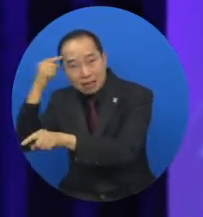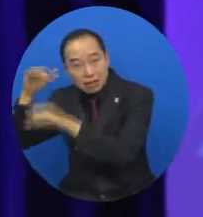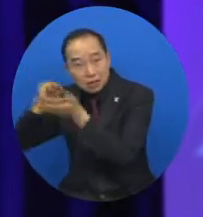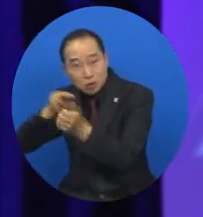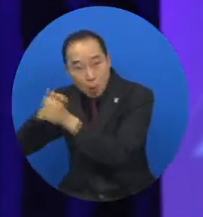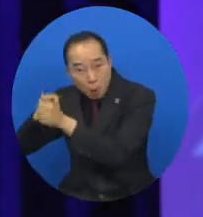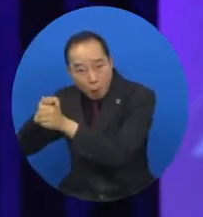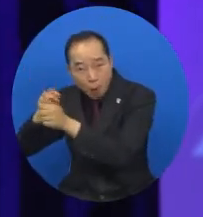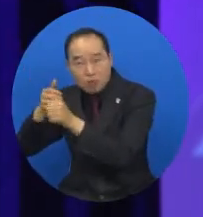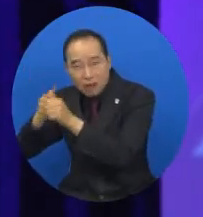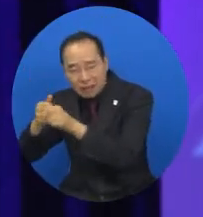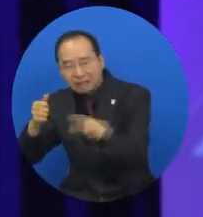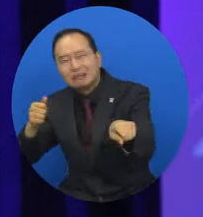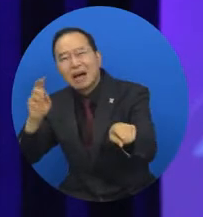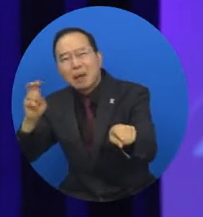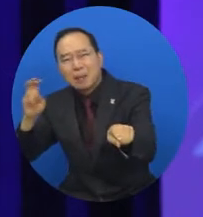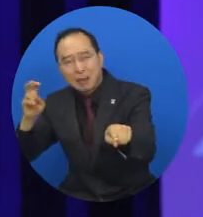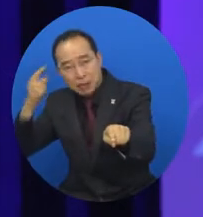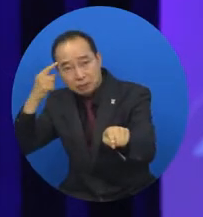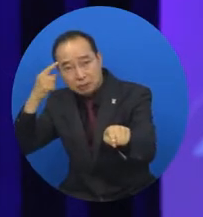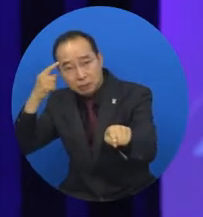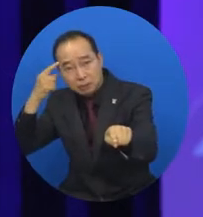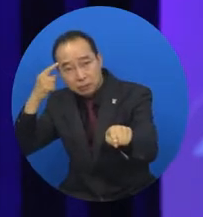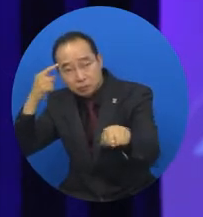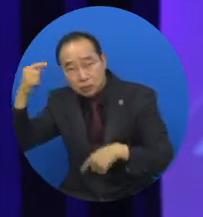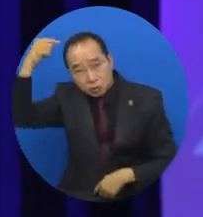속에서 하나의 자아일 뿐이다. 그리고